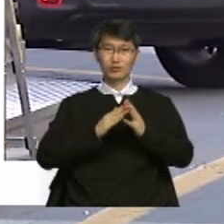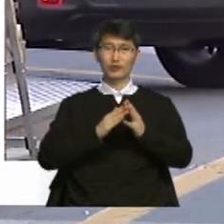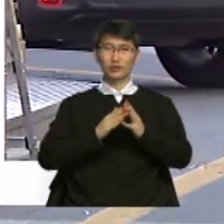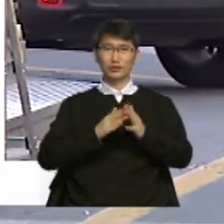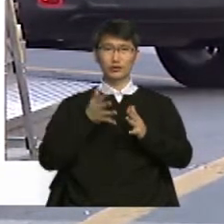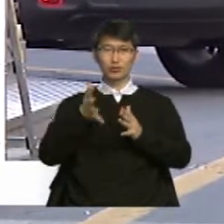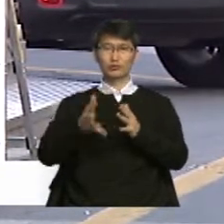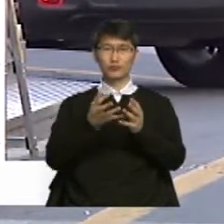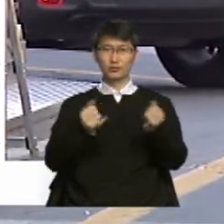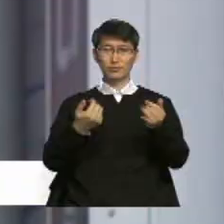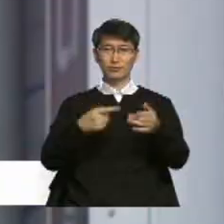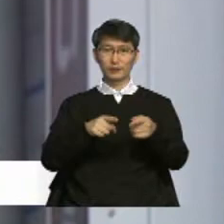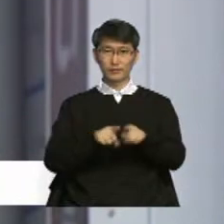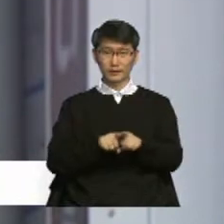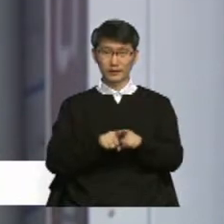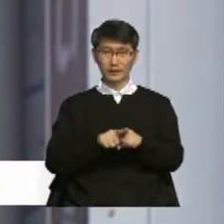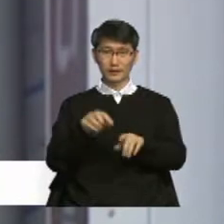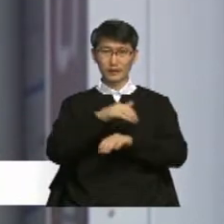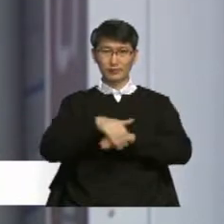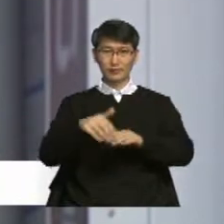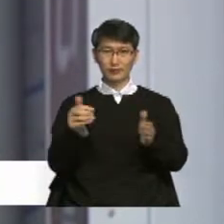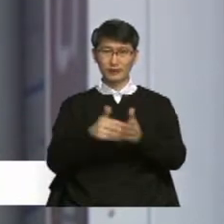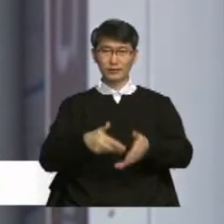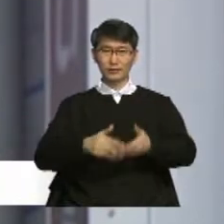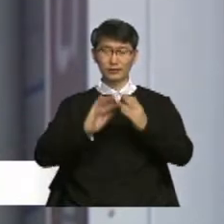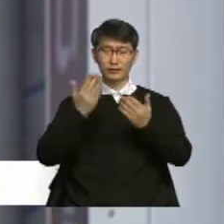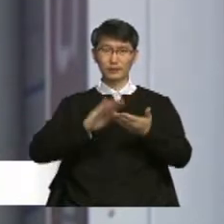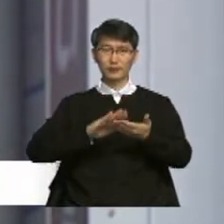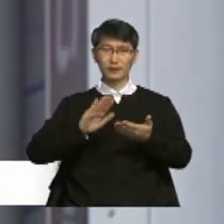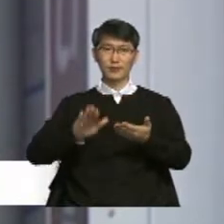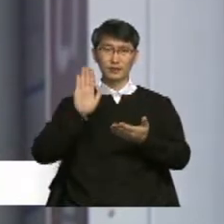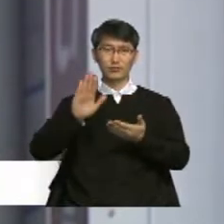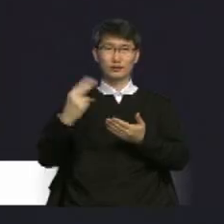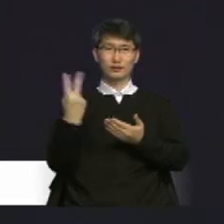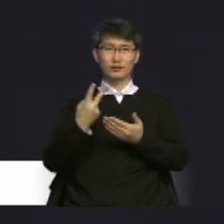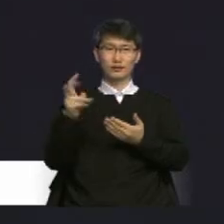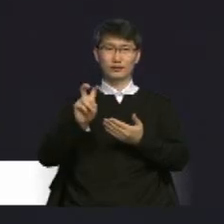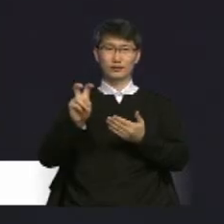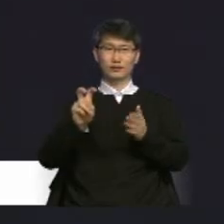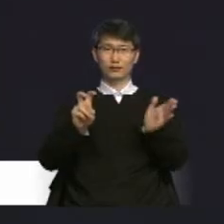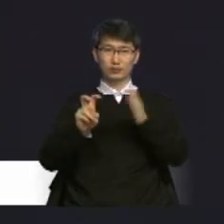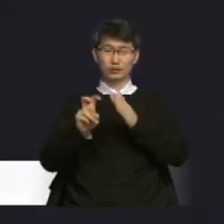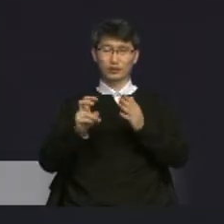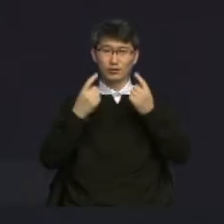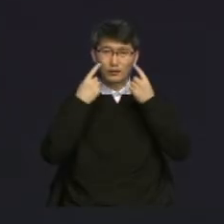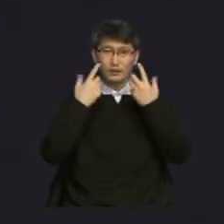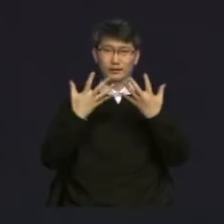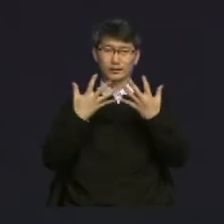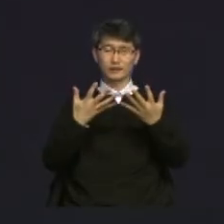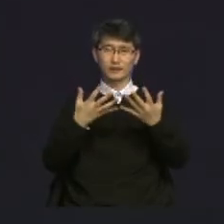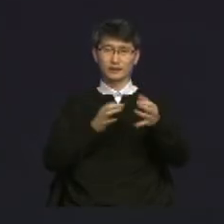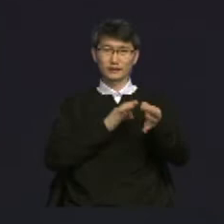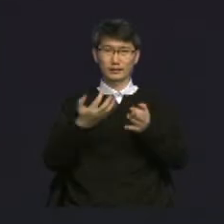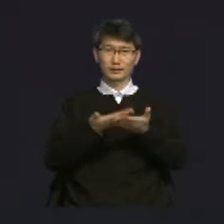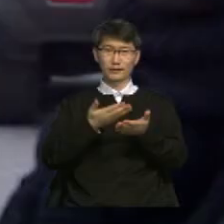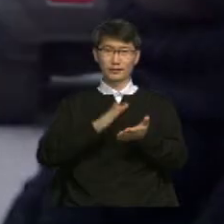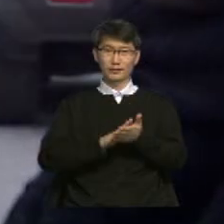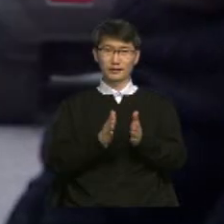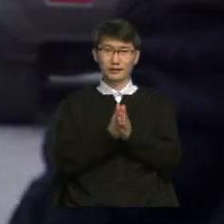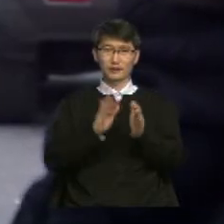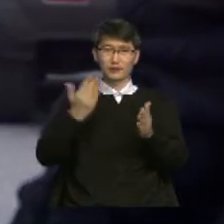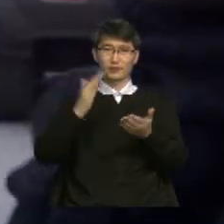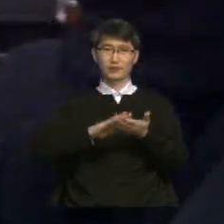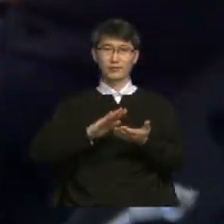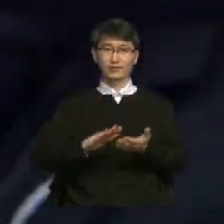전문가와 함께 실행 계획까지 수립하게 됩니다 이후 2020년부터 본격적인 시장의 변신의 시작 될